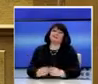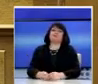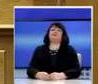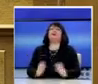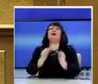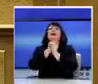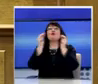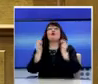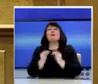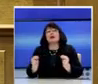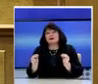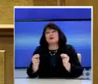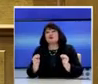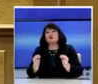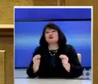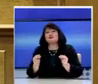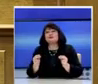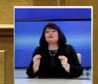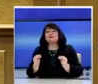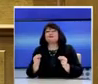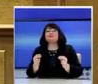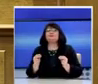Άρα λοιπόν, αυτή